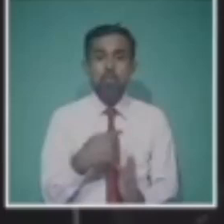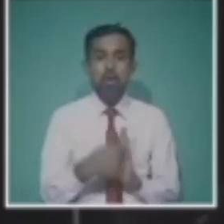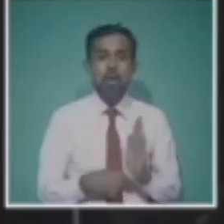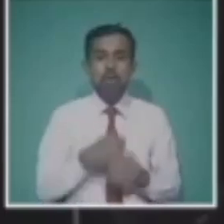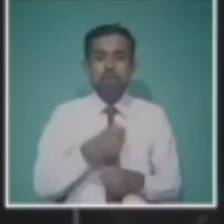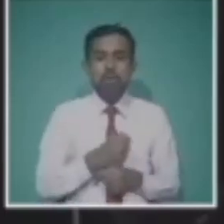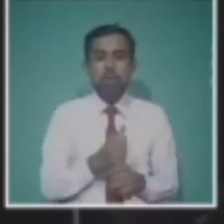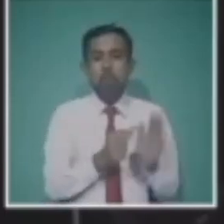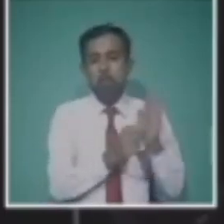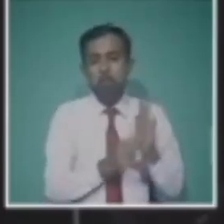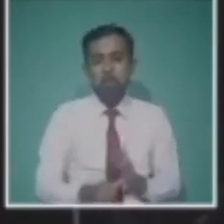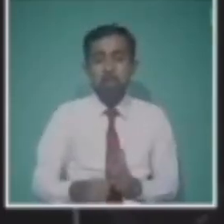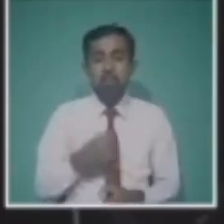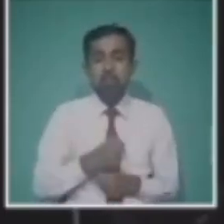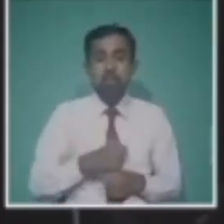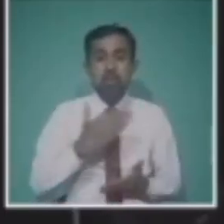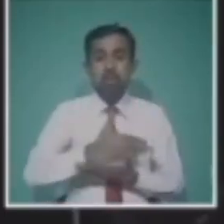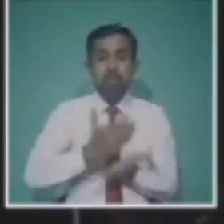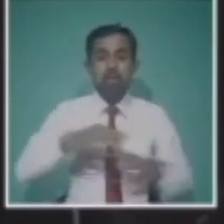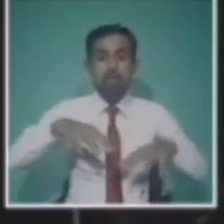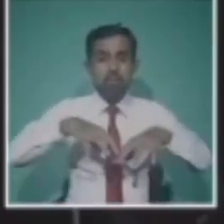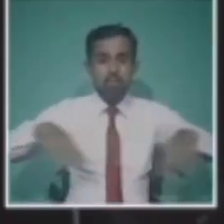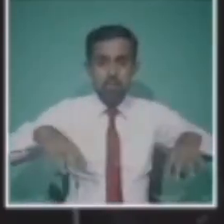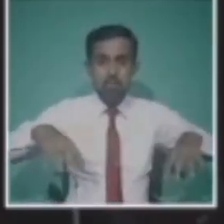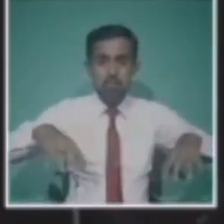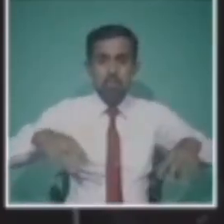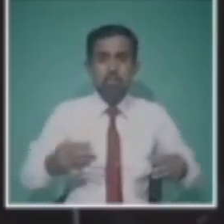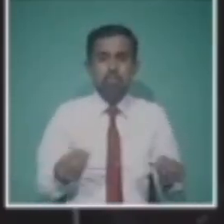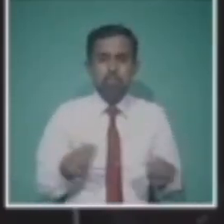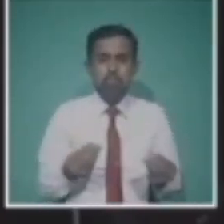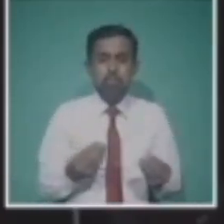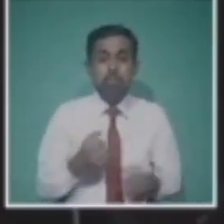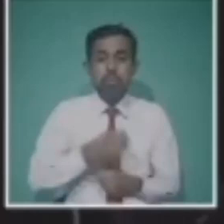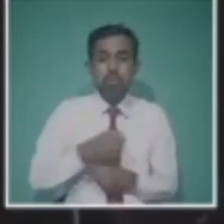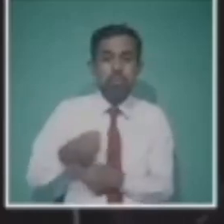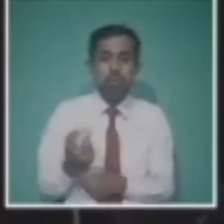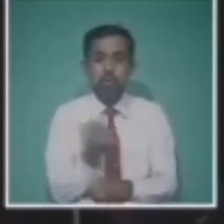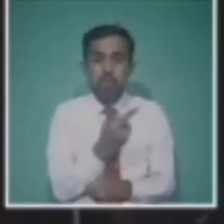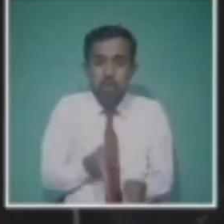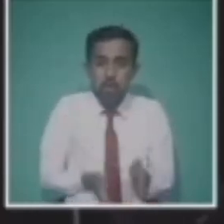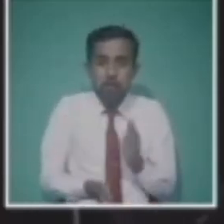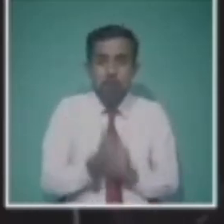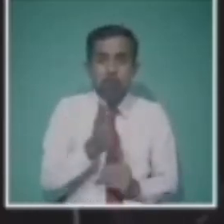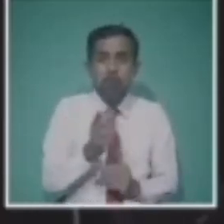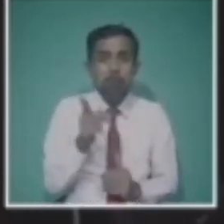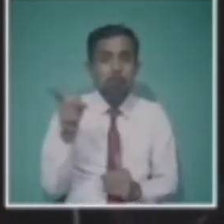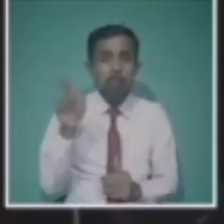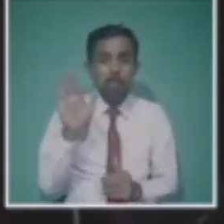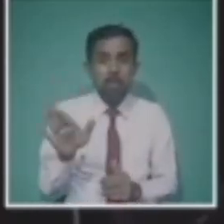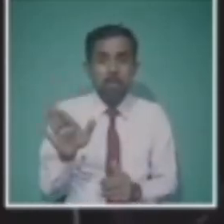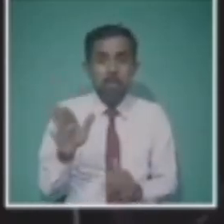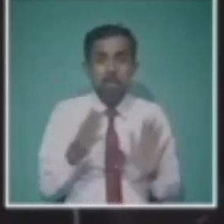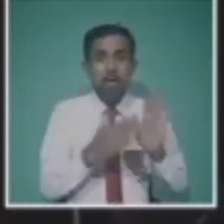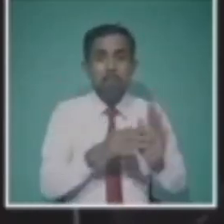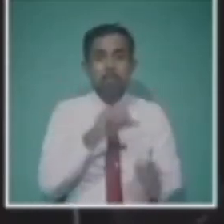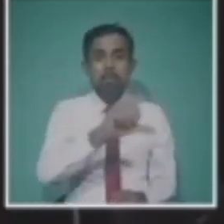දුර්වල කළා, මේ රාජ්‍ය දෙකට බෙදලා මේ දුර්වල වූ රාජ්‍යන් දෙකක් මැදින් ඒගොල්ලන්ගේ